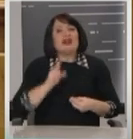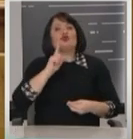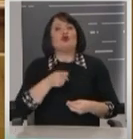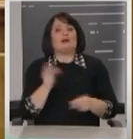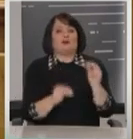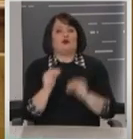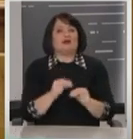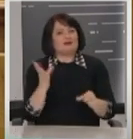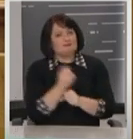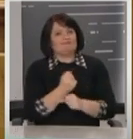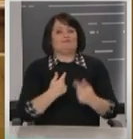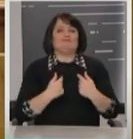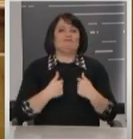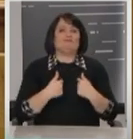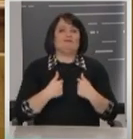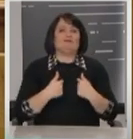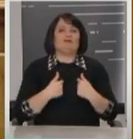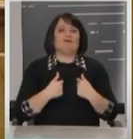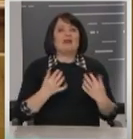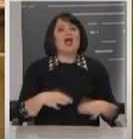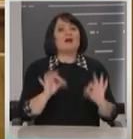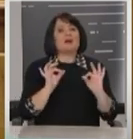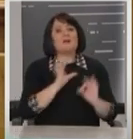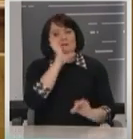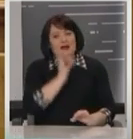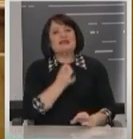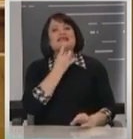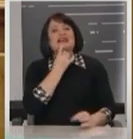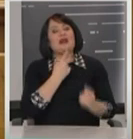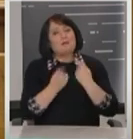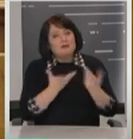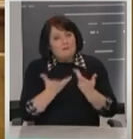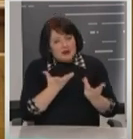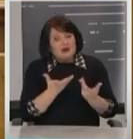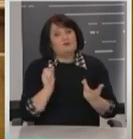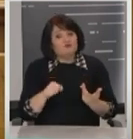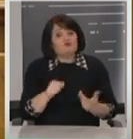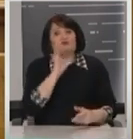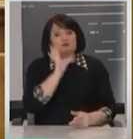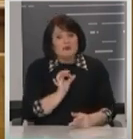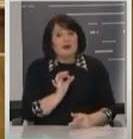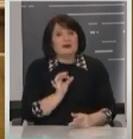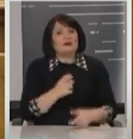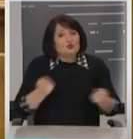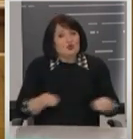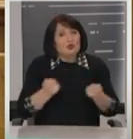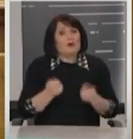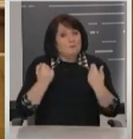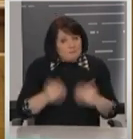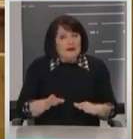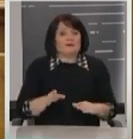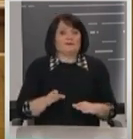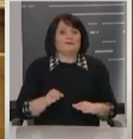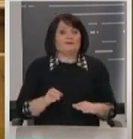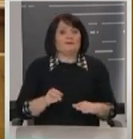εντολή. Στην αρχή εντολή πράγματι σκληρής διαπραγμάτευσης, εντολή που τηρήσαμε